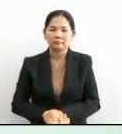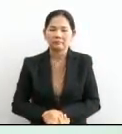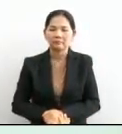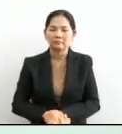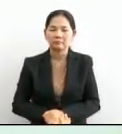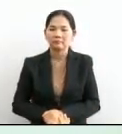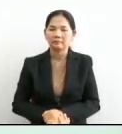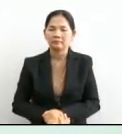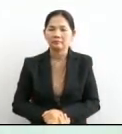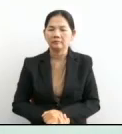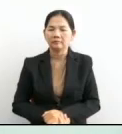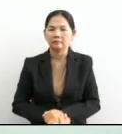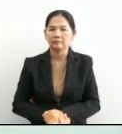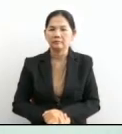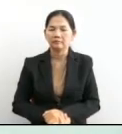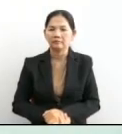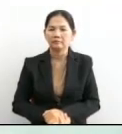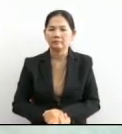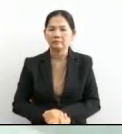chà chấm này cứ